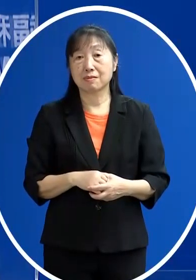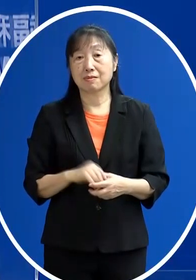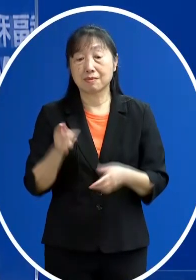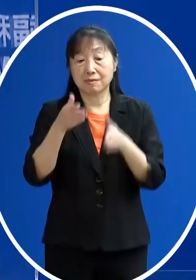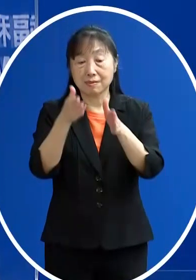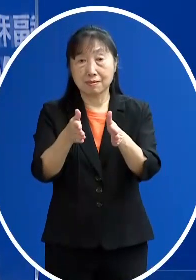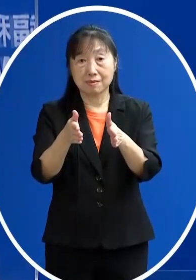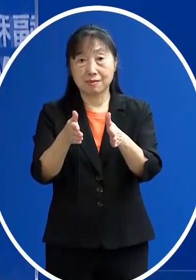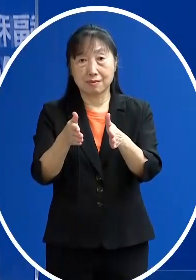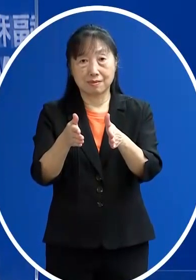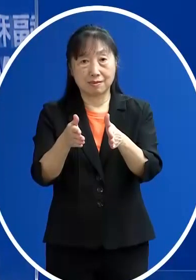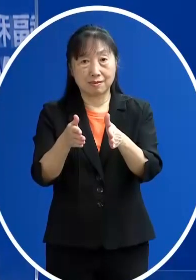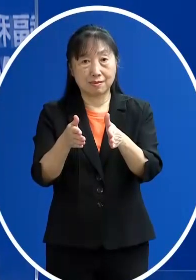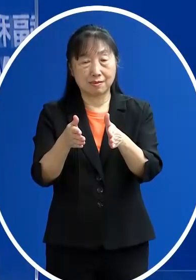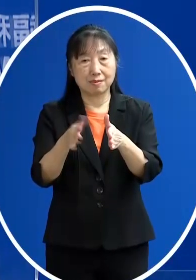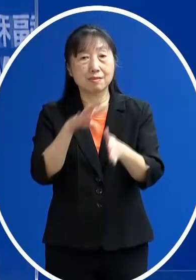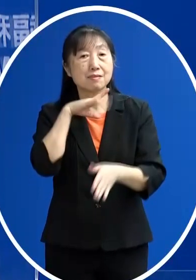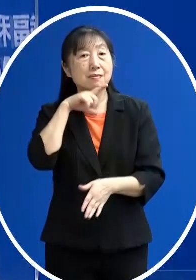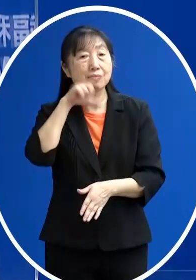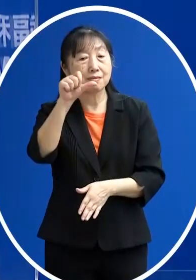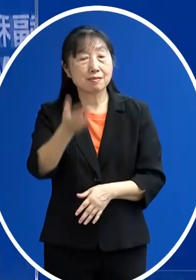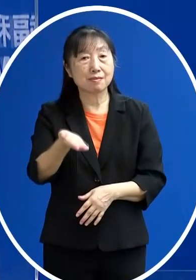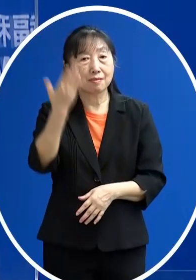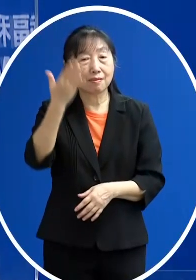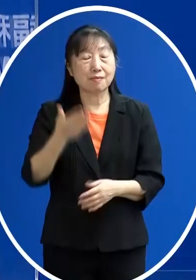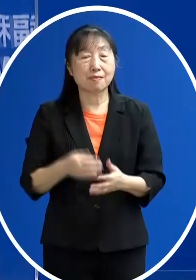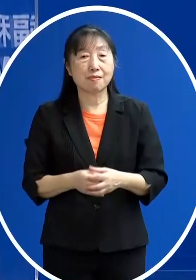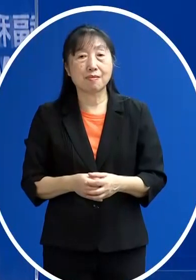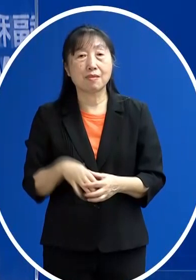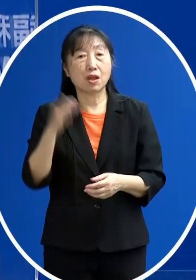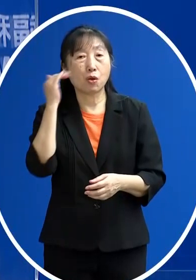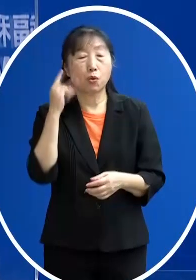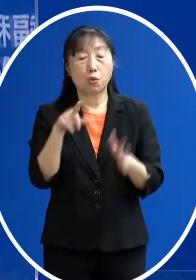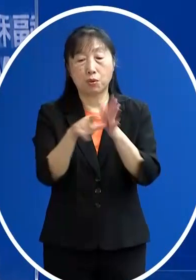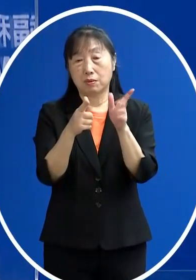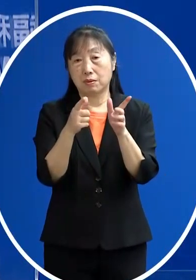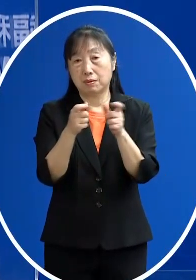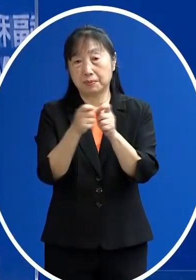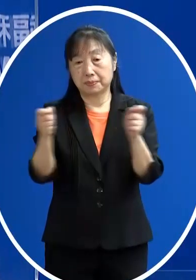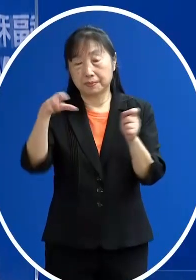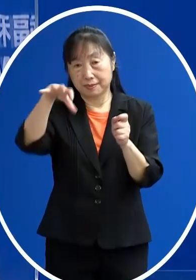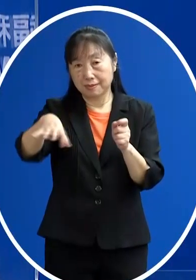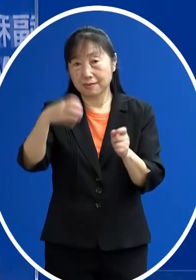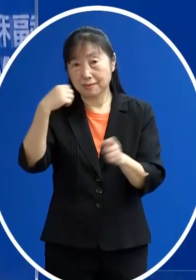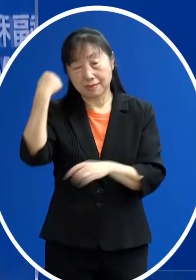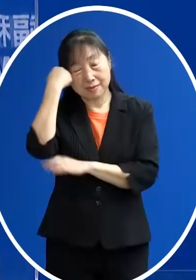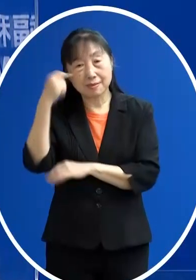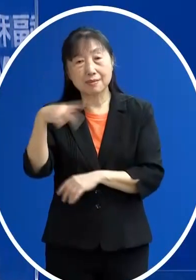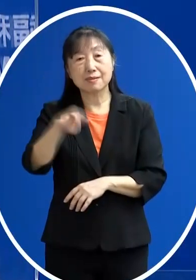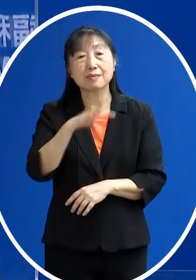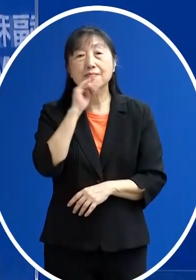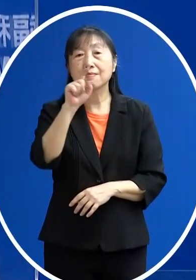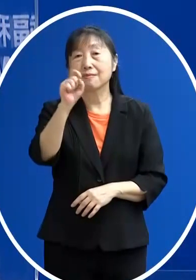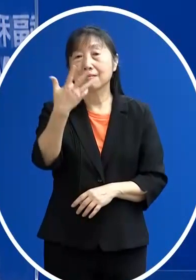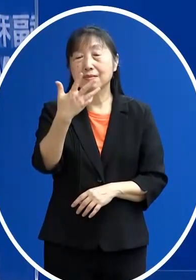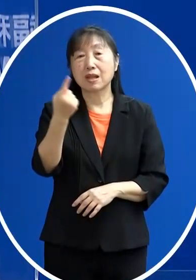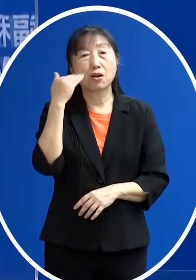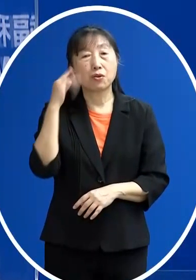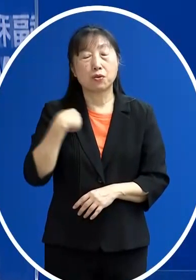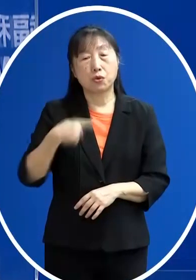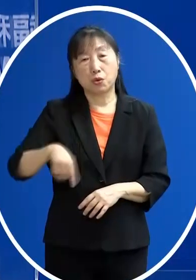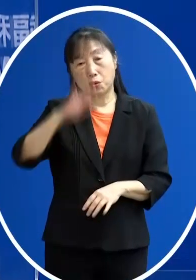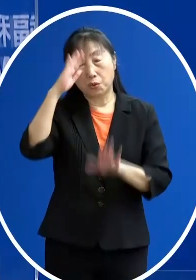针对65岁以上的长者，还有长照机构的住民跟18岁以上。免疫不